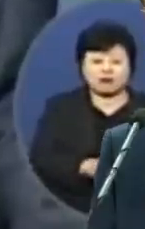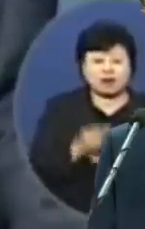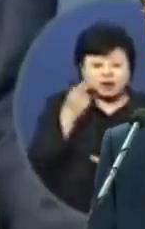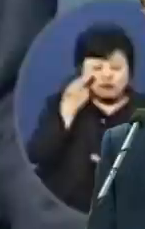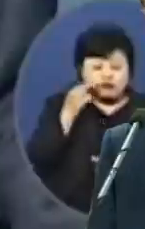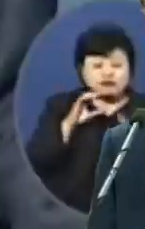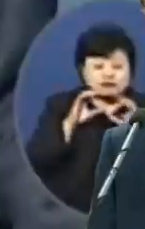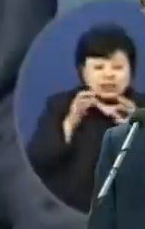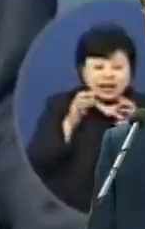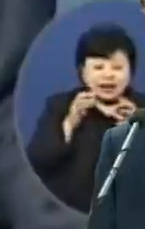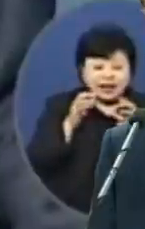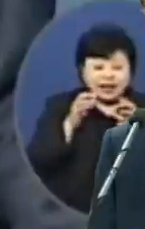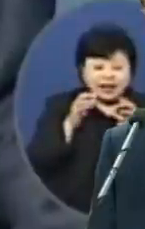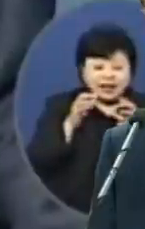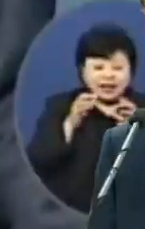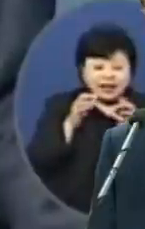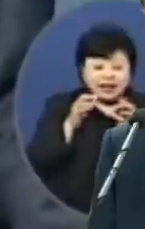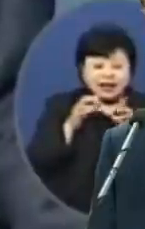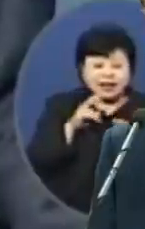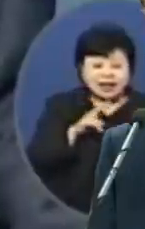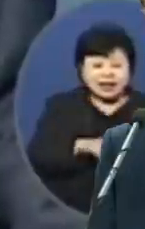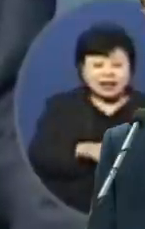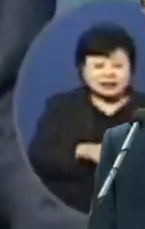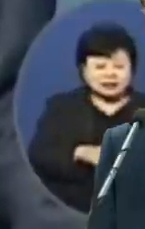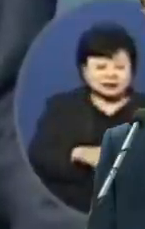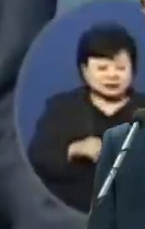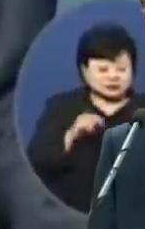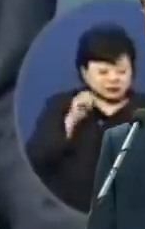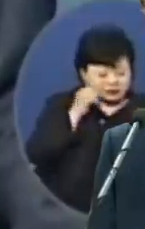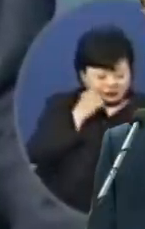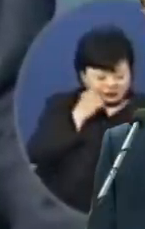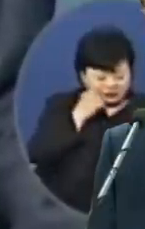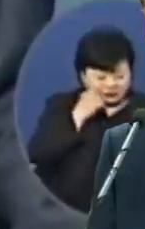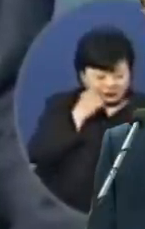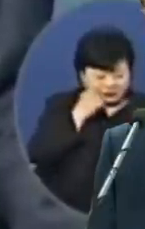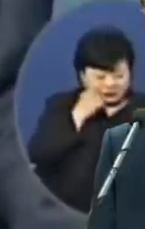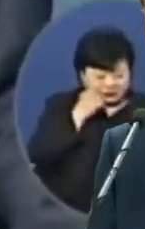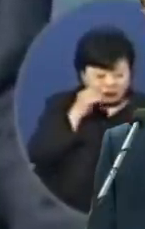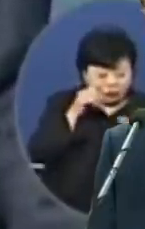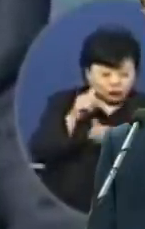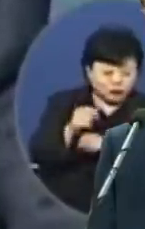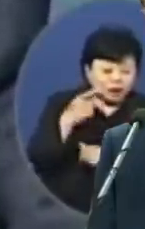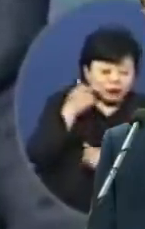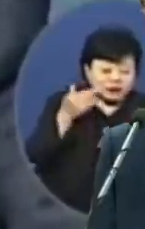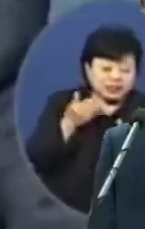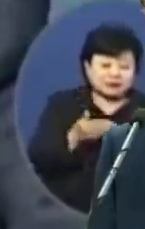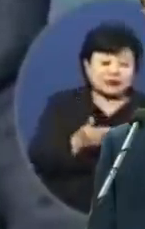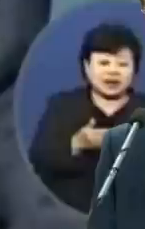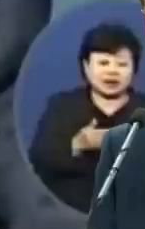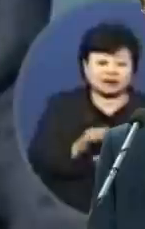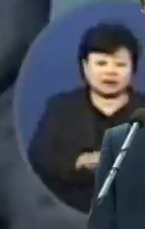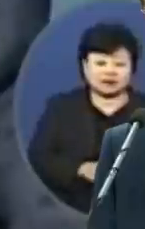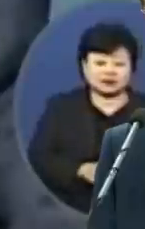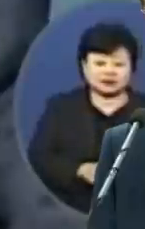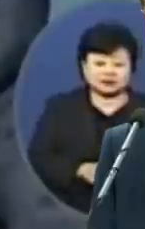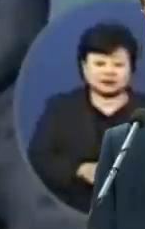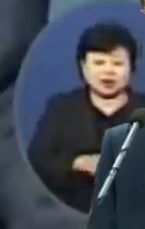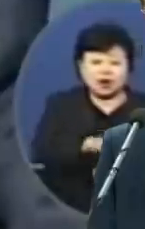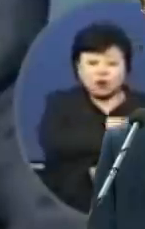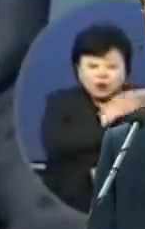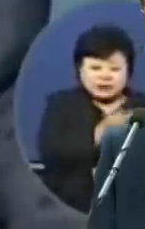미국에 제가 눌러 앉아 있을 수는 없고 그래서 그때 여호수아 목사님하고 함순여